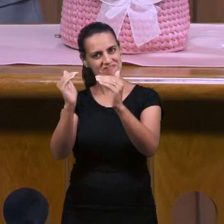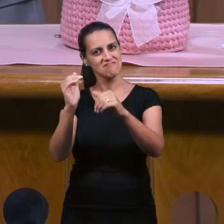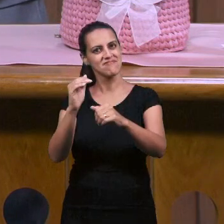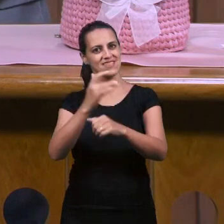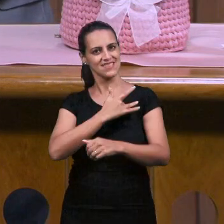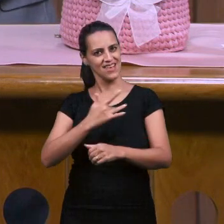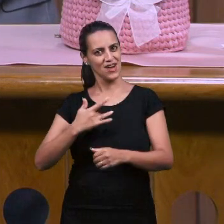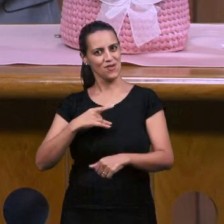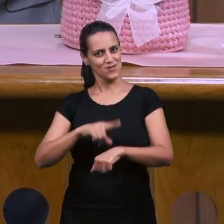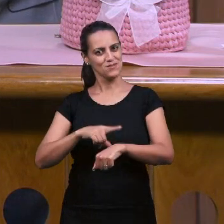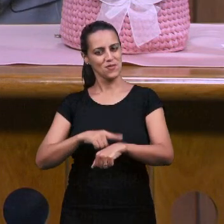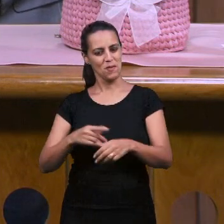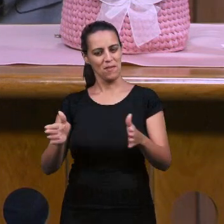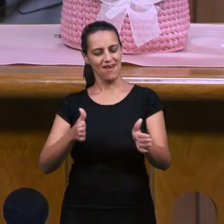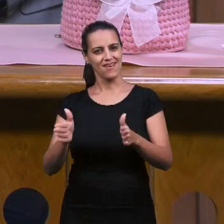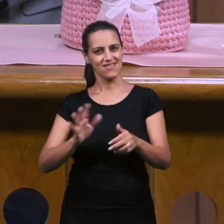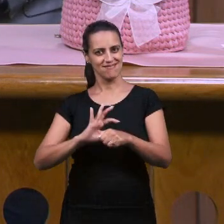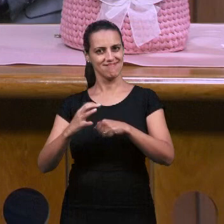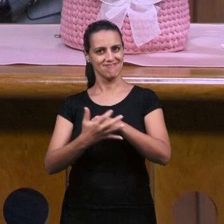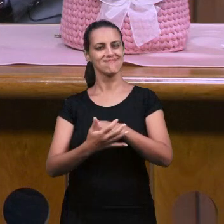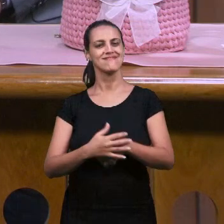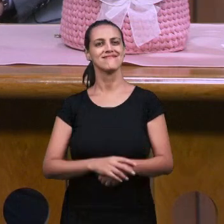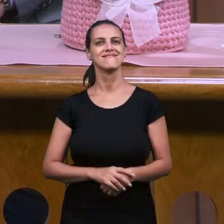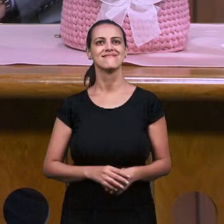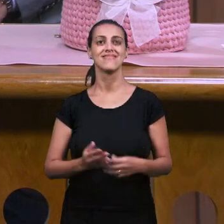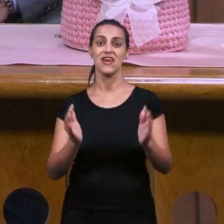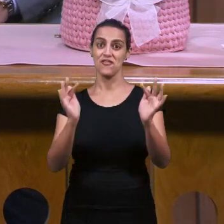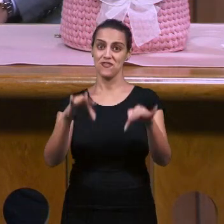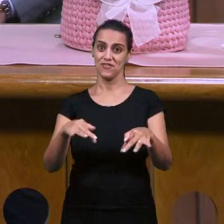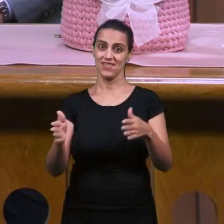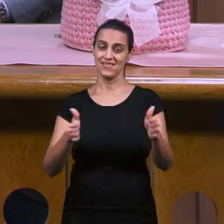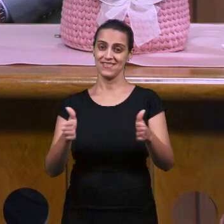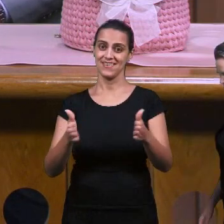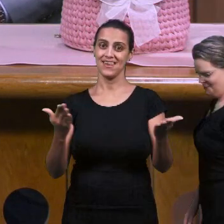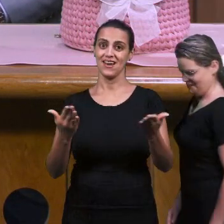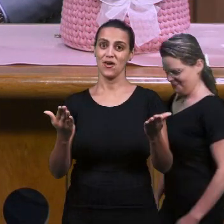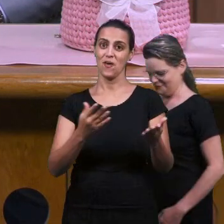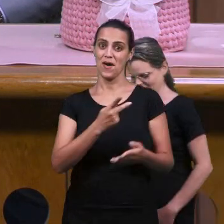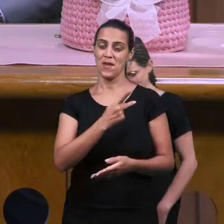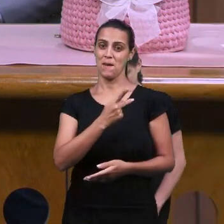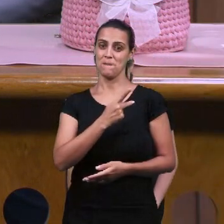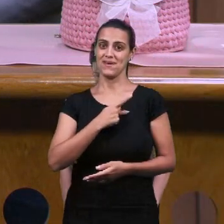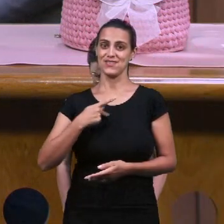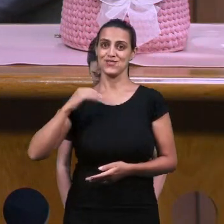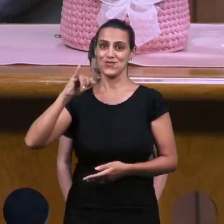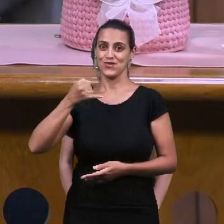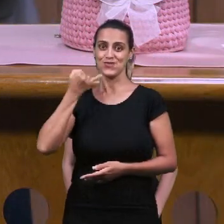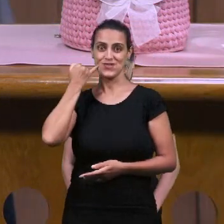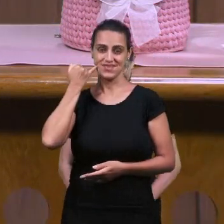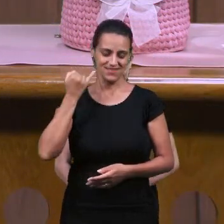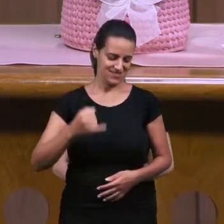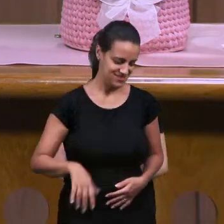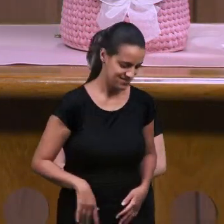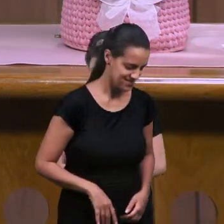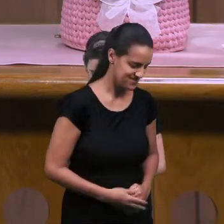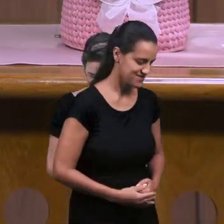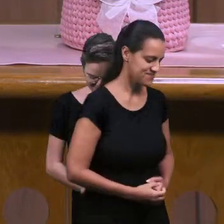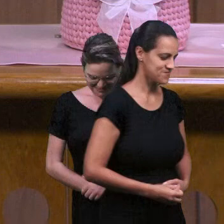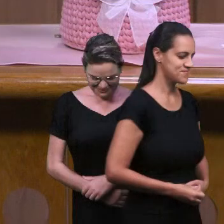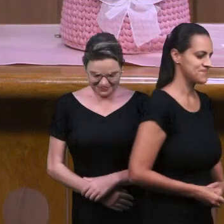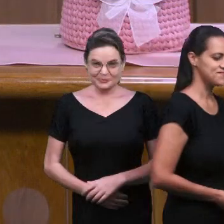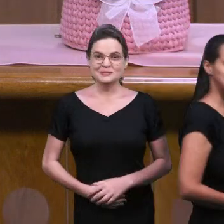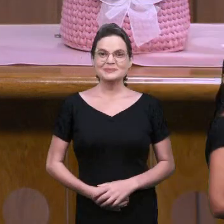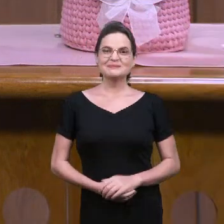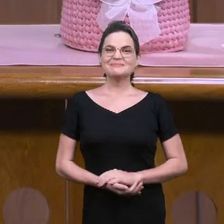du moment que nous passons. Nous finissons ici cette partie et nous passons la parole au pasteur Josias. Amen, pasteur